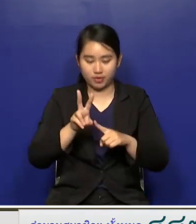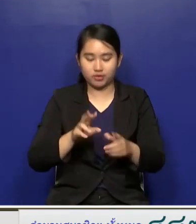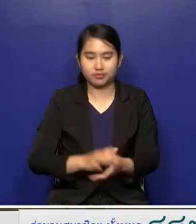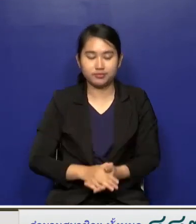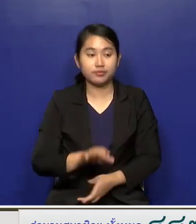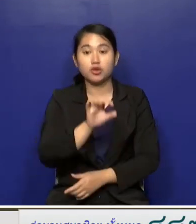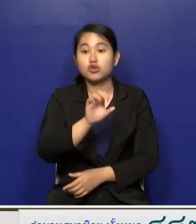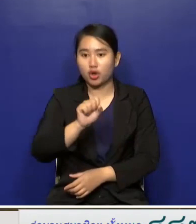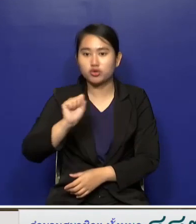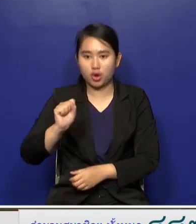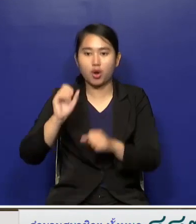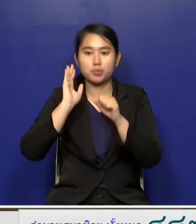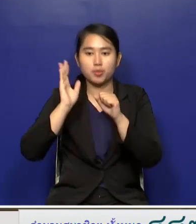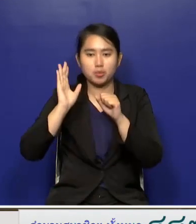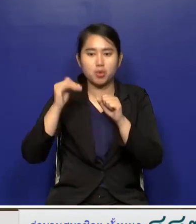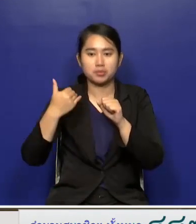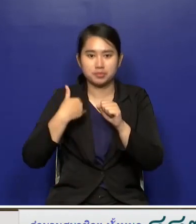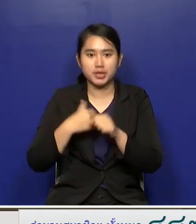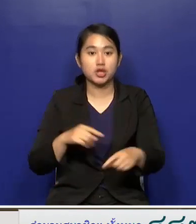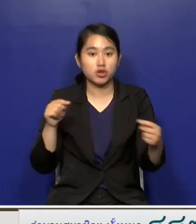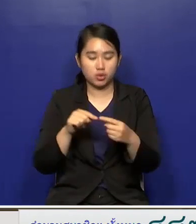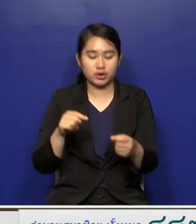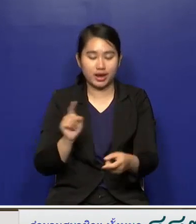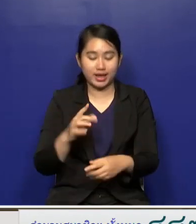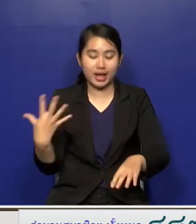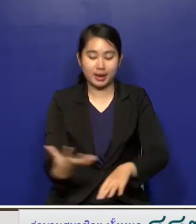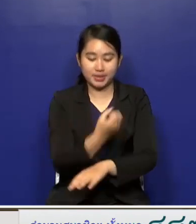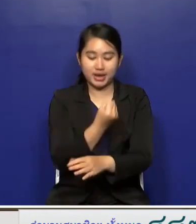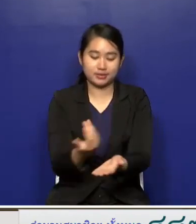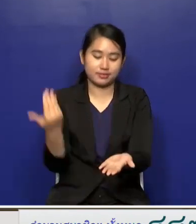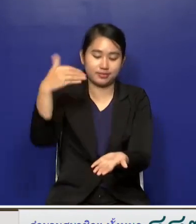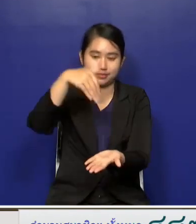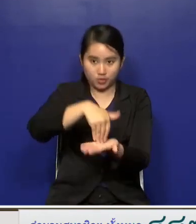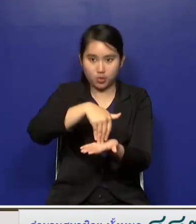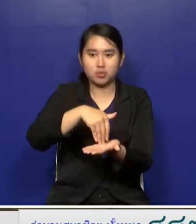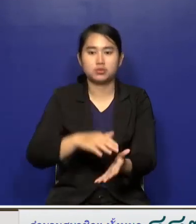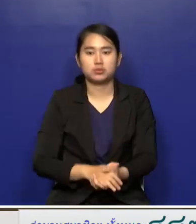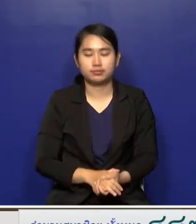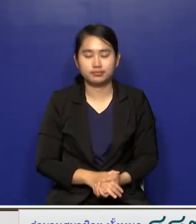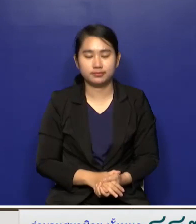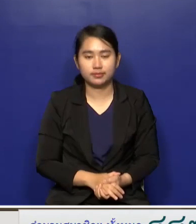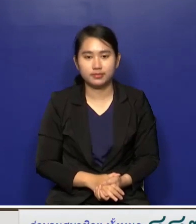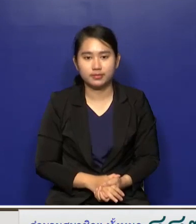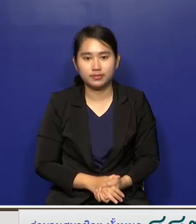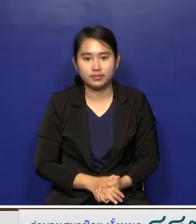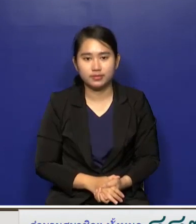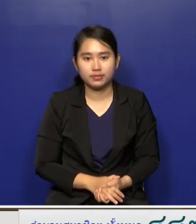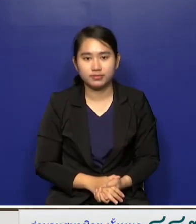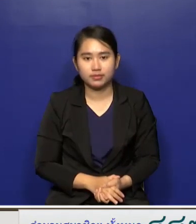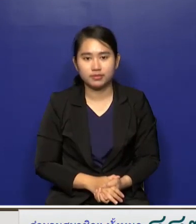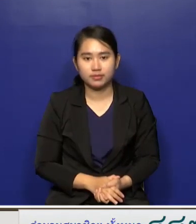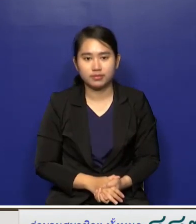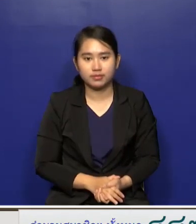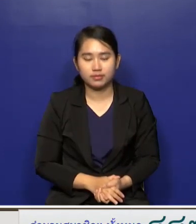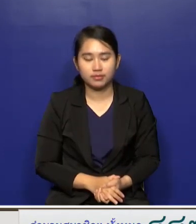พูดไวมากก็คือการรวมศูนย์อำนาจไว้ที่ส่วนกลางมากเกินไปเราจะเห็นว่